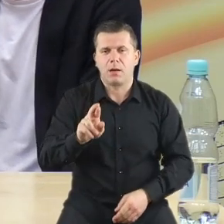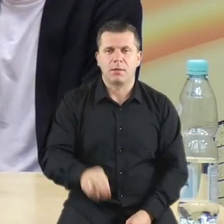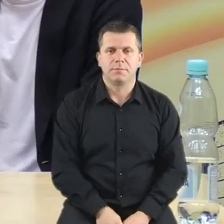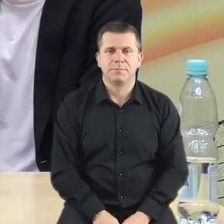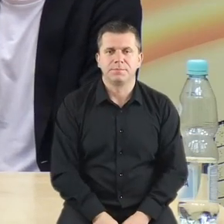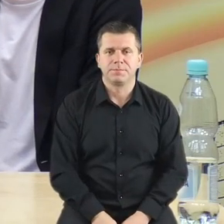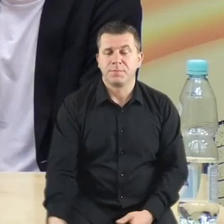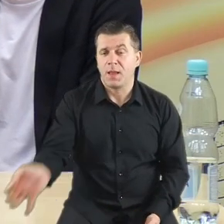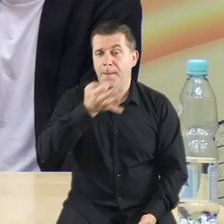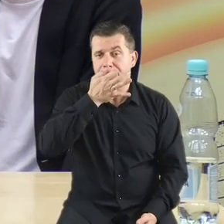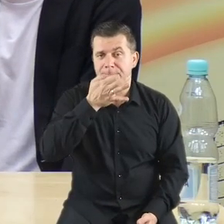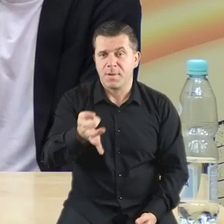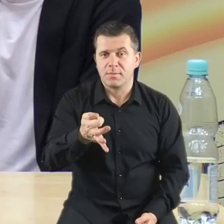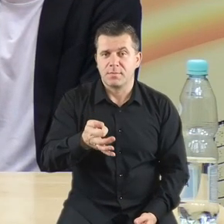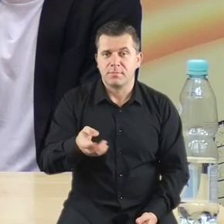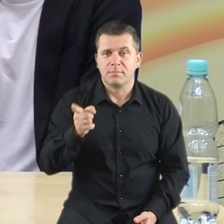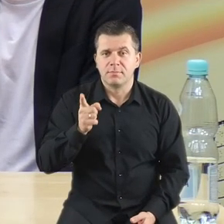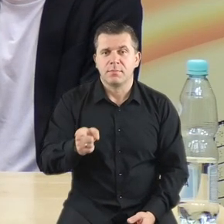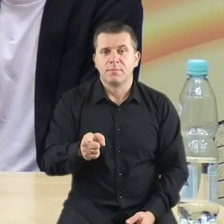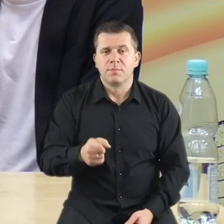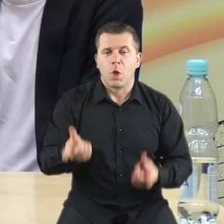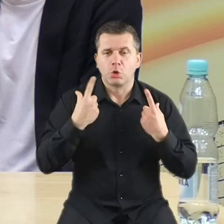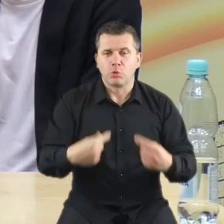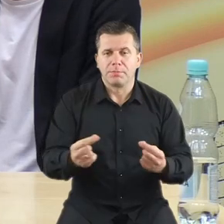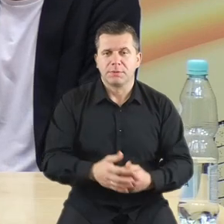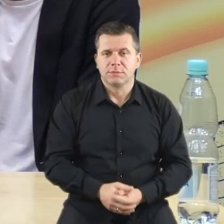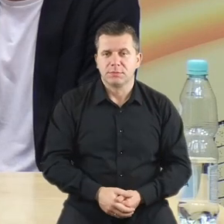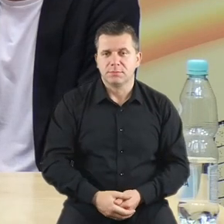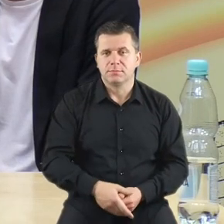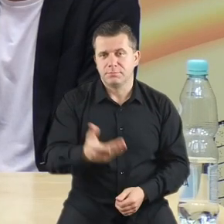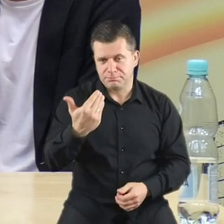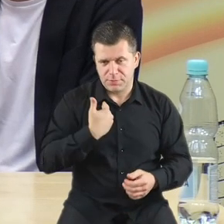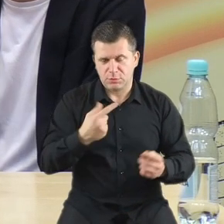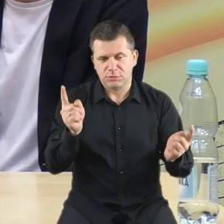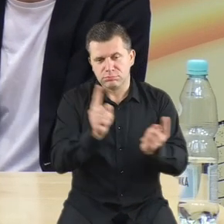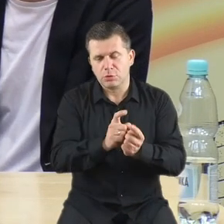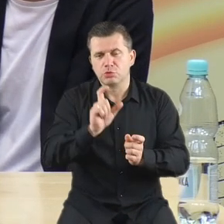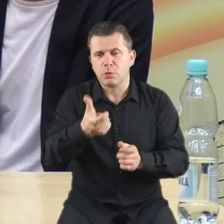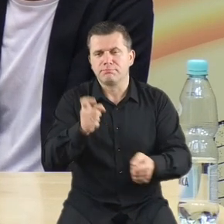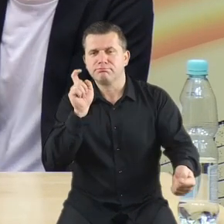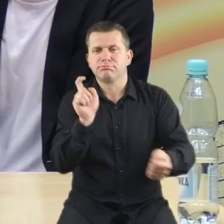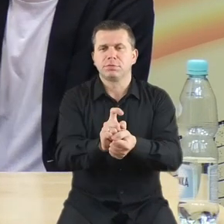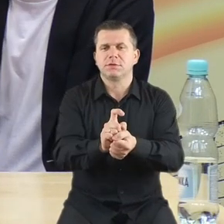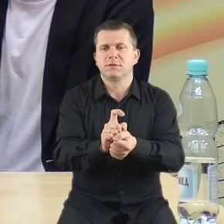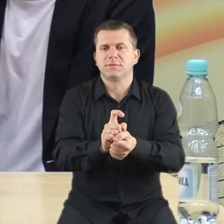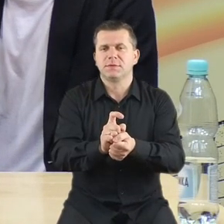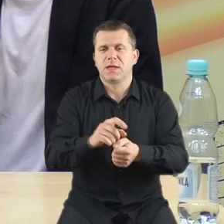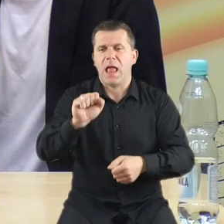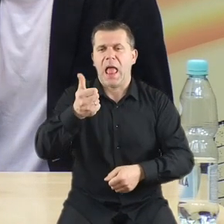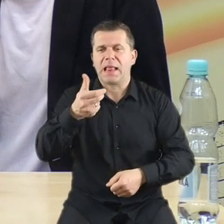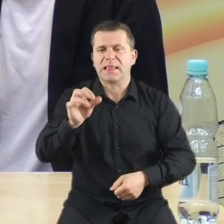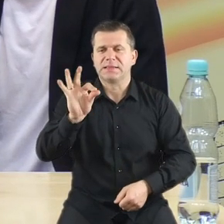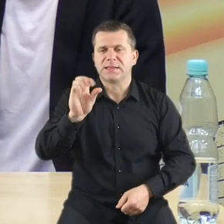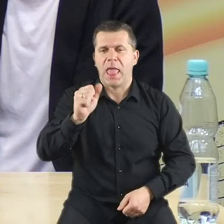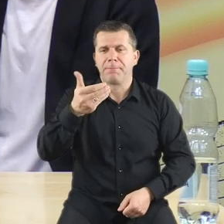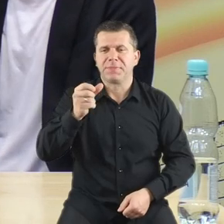Pytanie z gatunku tych osobistych. Czy spotkał się pan z jakimiś antysemickimi postawami wobec siebie? Pani co? To jest